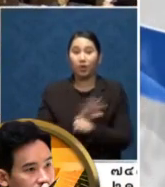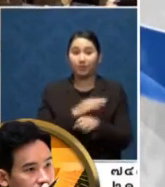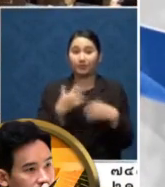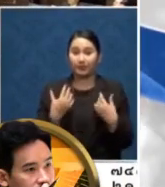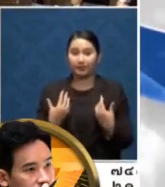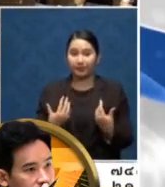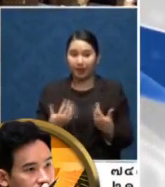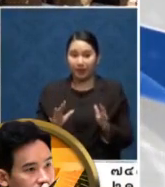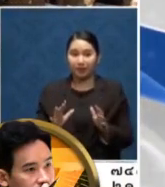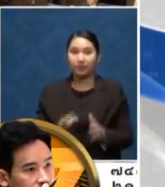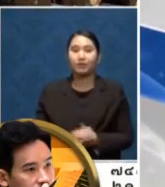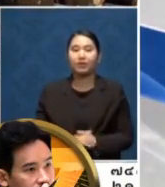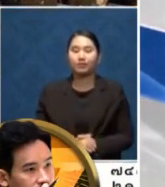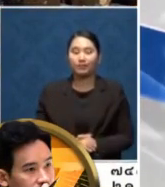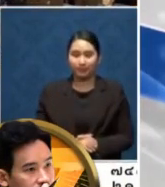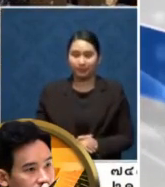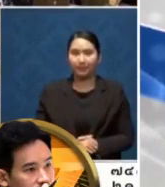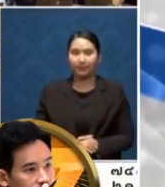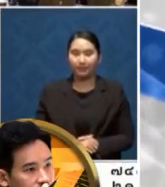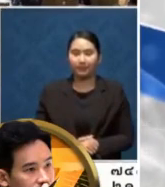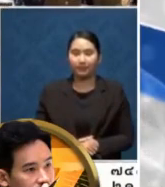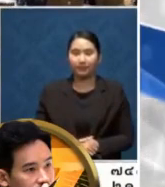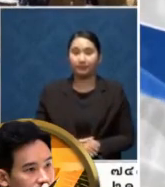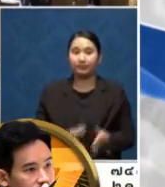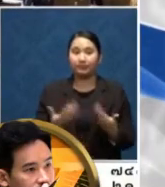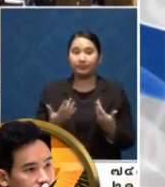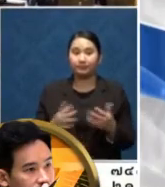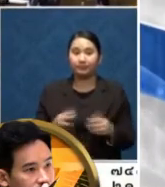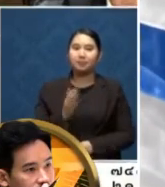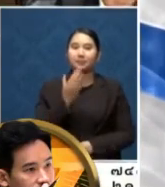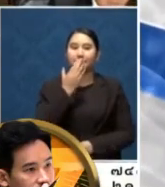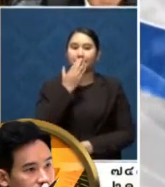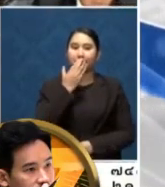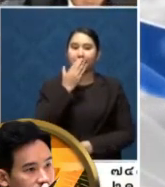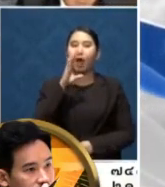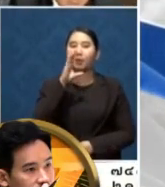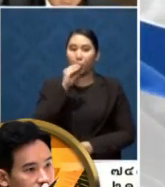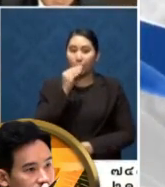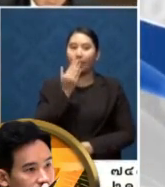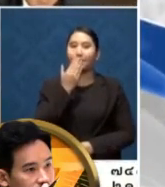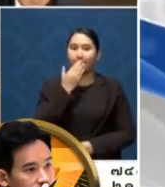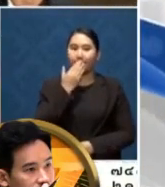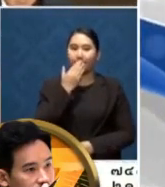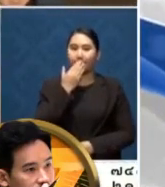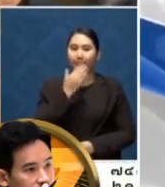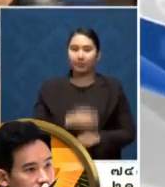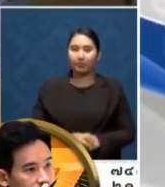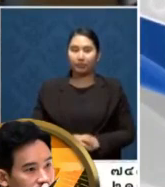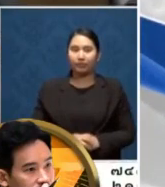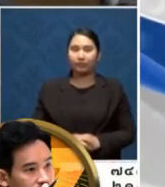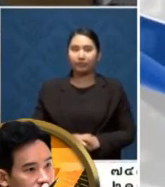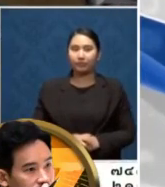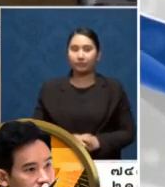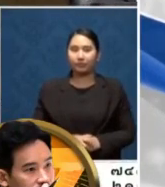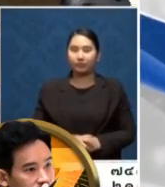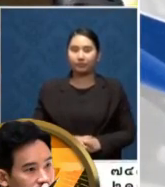สามารถเป็นนายกรัฐมนตรีได้และคิดว่าไม่ควรใช้เวลานานเกินไปขออย่าหลอกตัวเองดีกว่านี่คุณธนพรบอกแบบนั้นนะคะ